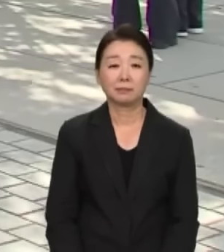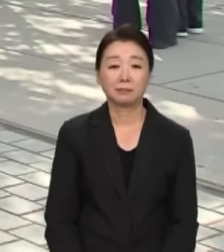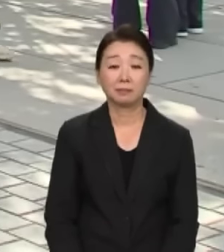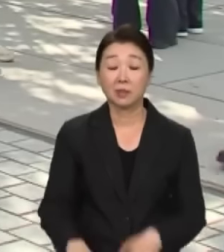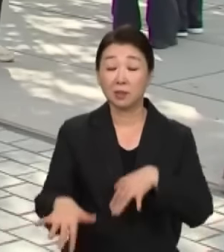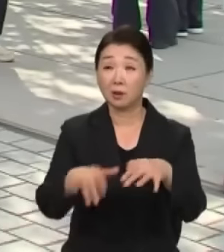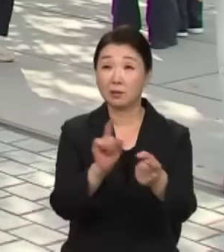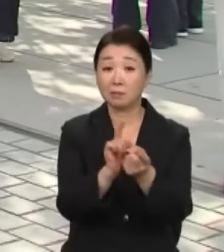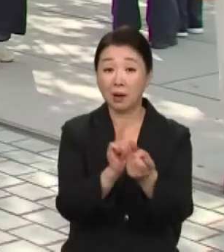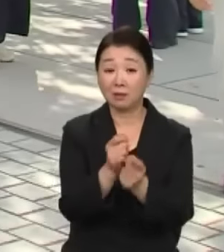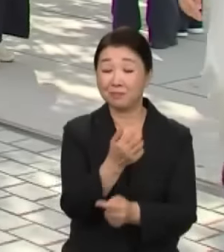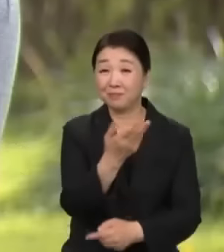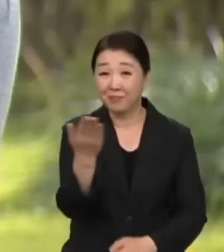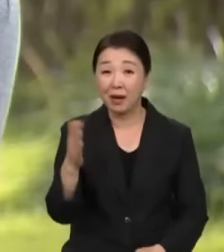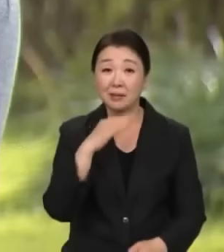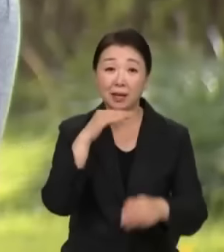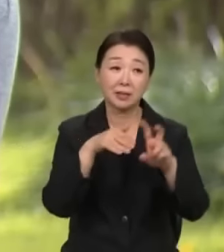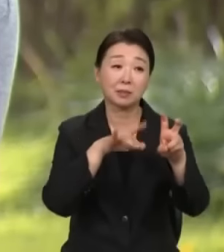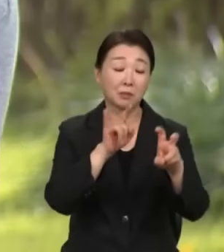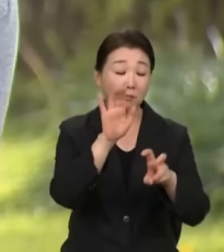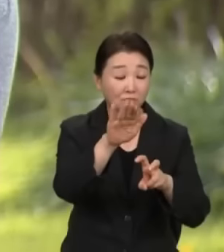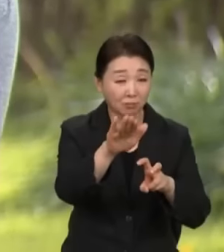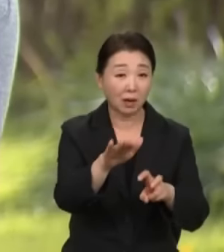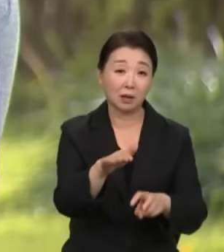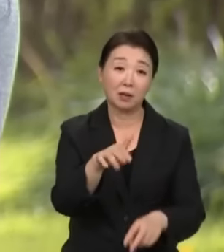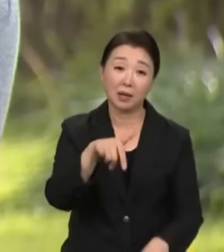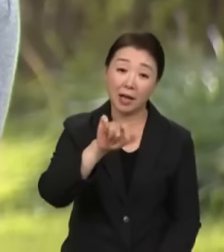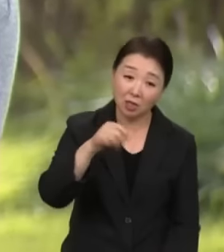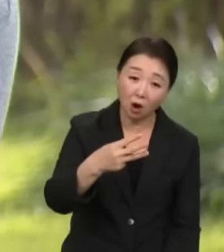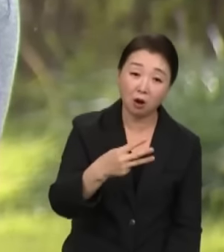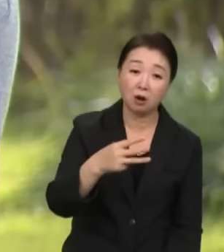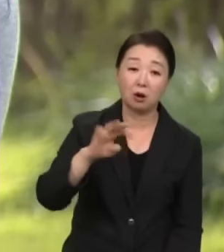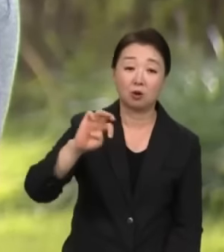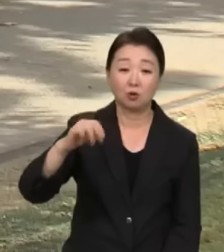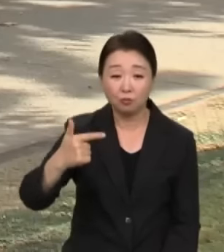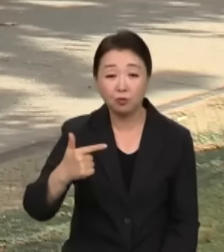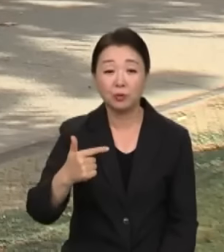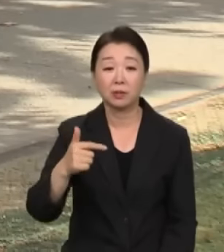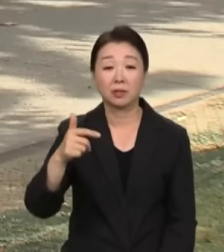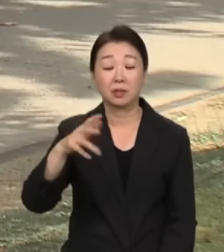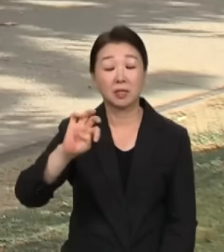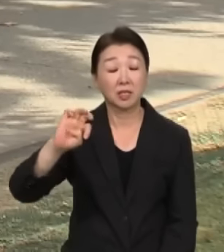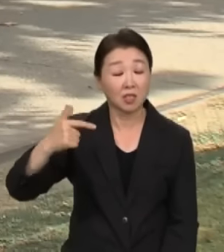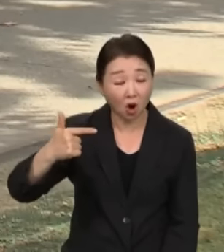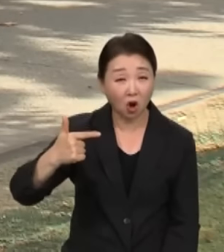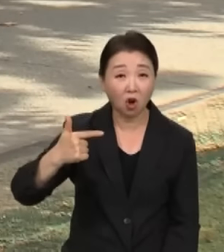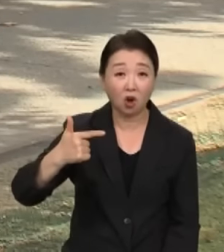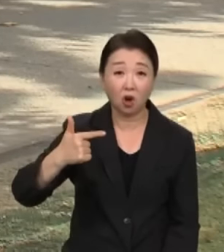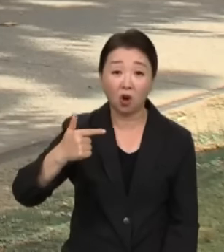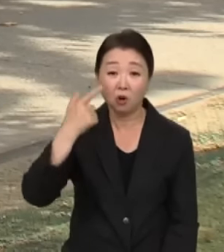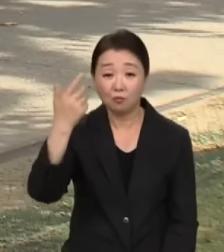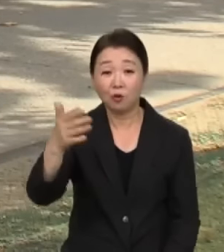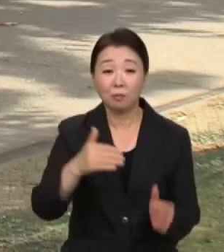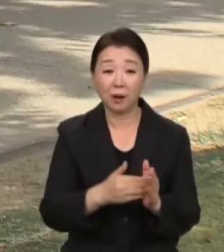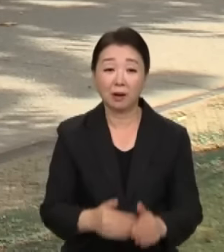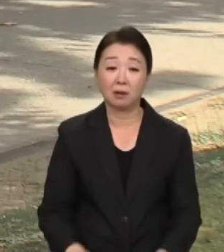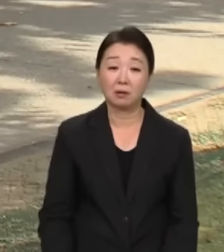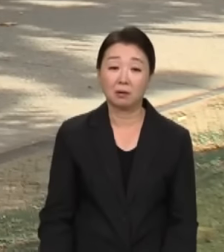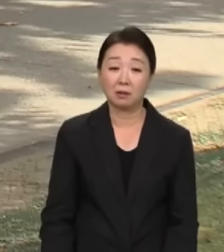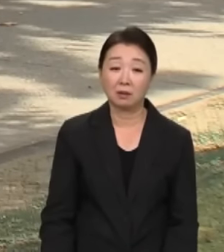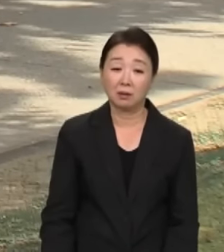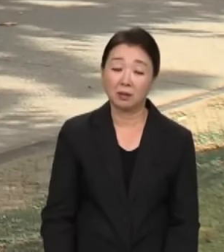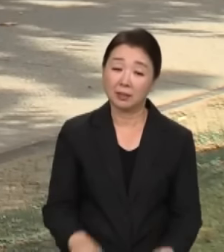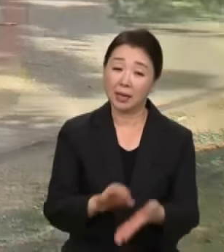거리에서 만난 여러 명의 20대에게 가결, 문, 이지적이란 단어를 아는지 물었습니다. 잘 아는데 같은 회사에서